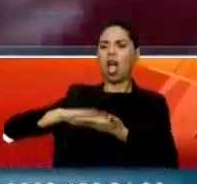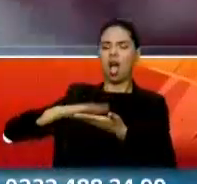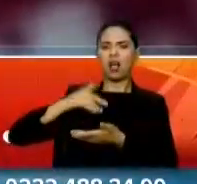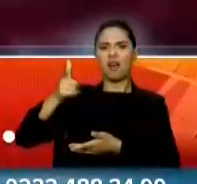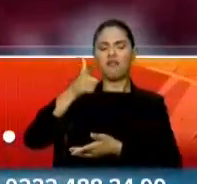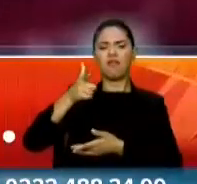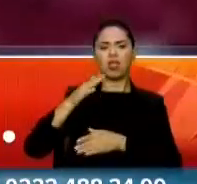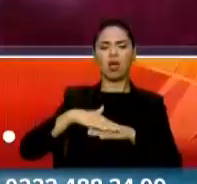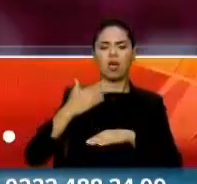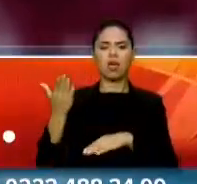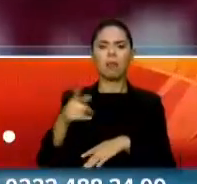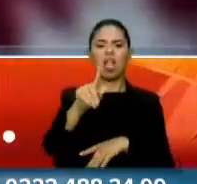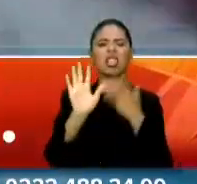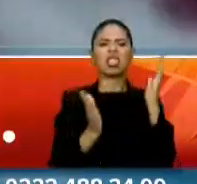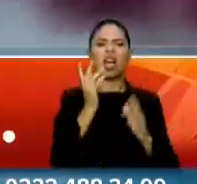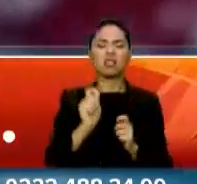ediyordu.